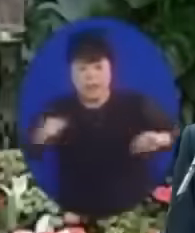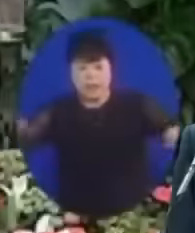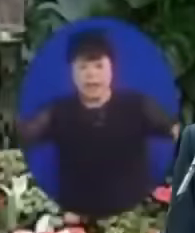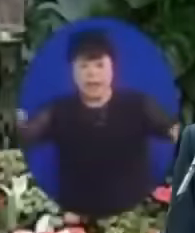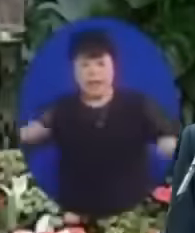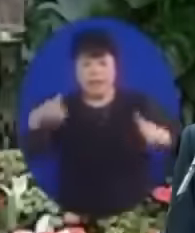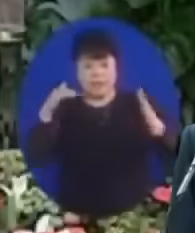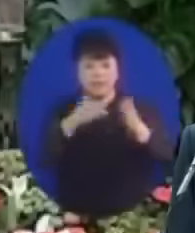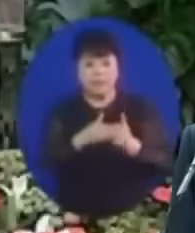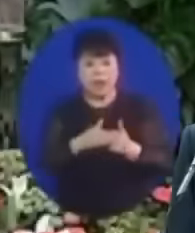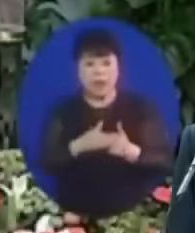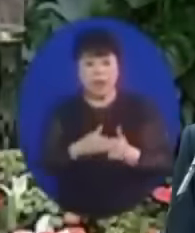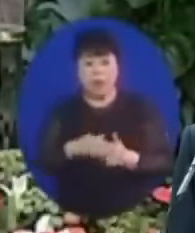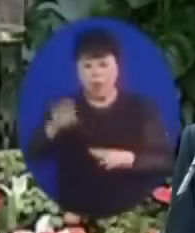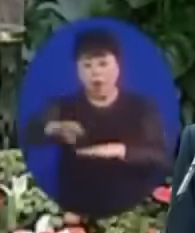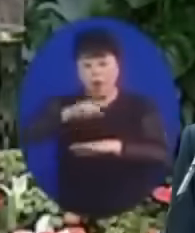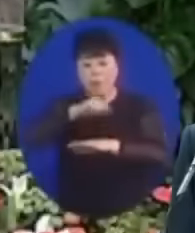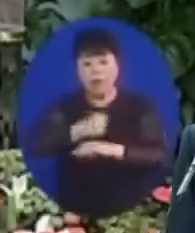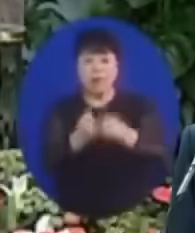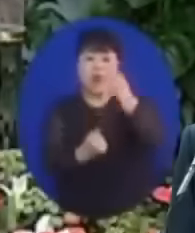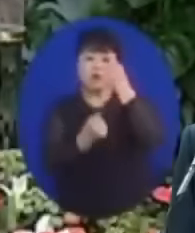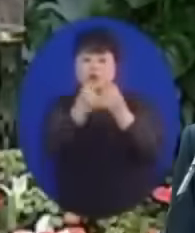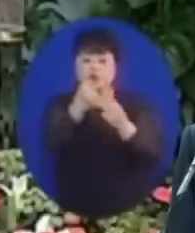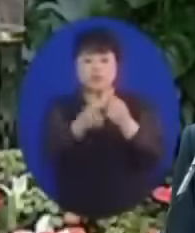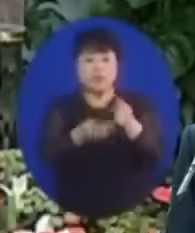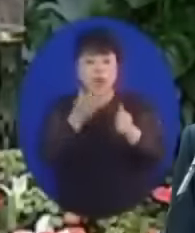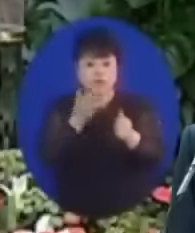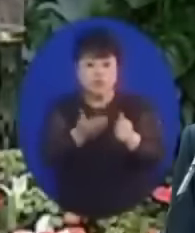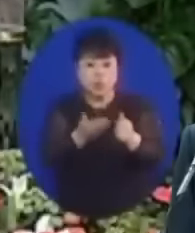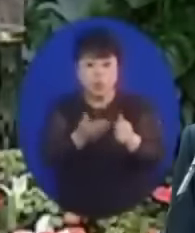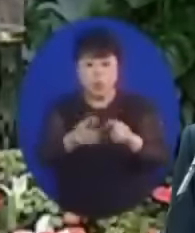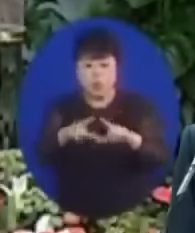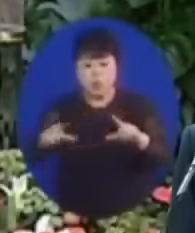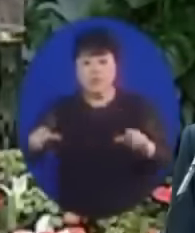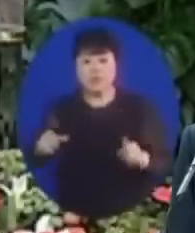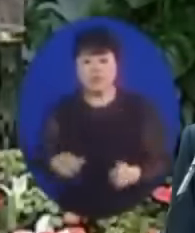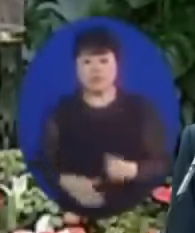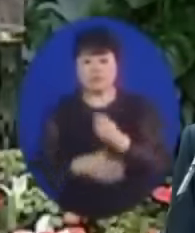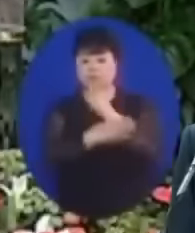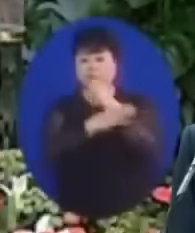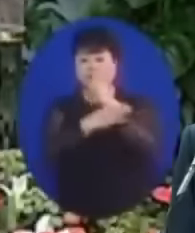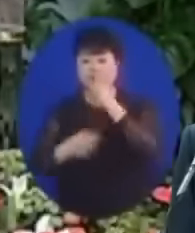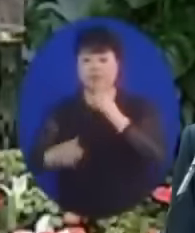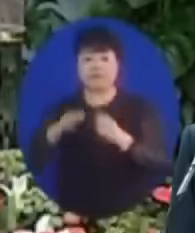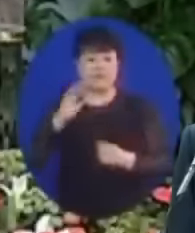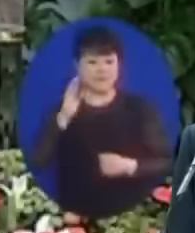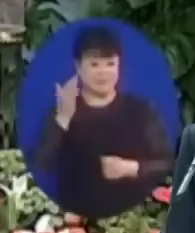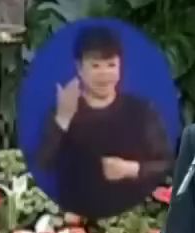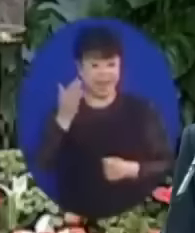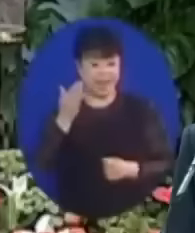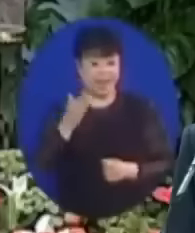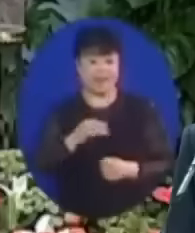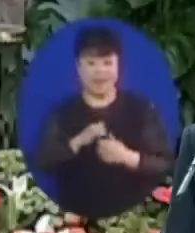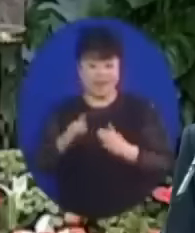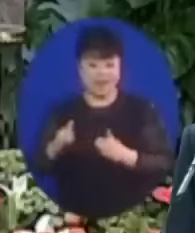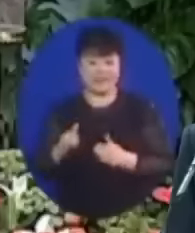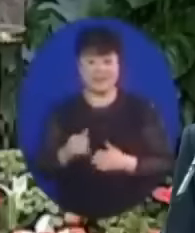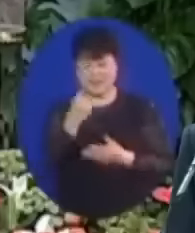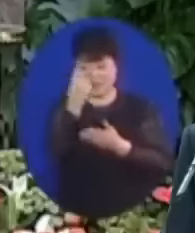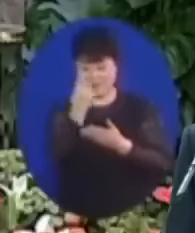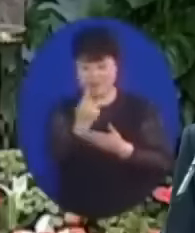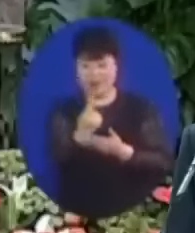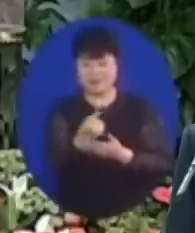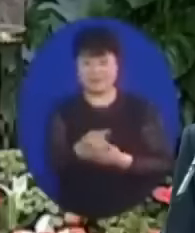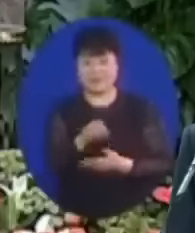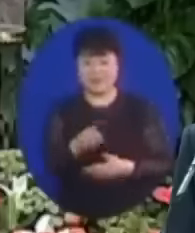꿈을 해석하고 위기에서 애굽을 구출하여 애굽의 국무총리가 되고 온 가족들이 내려와서